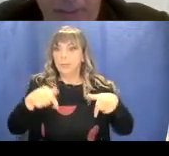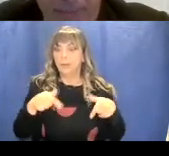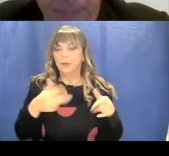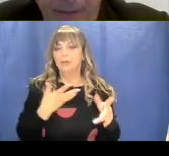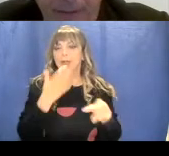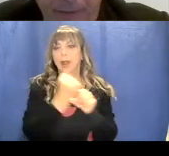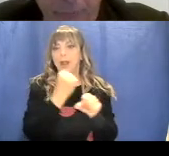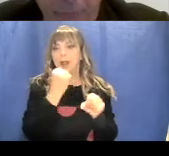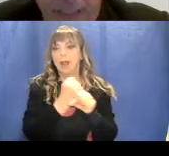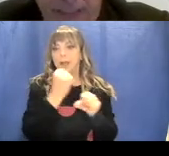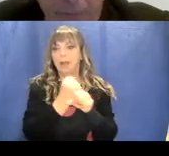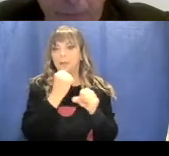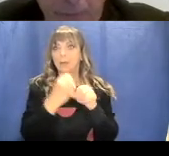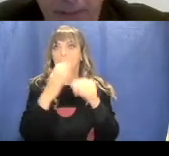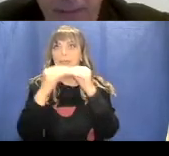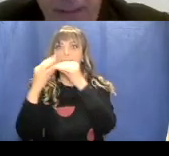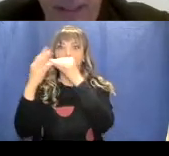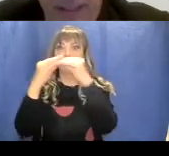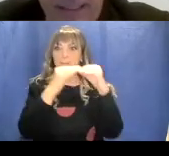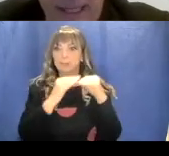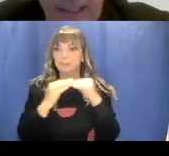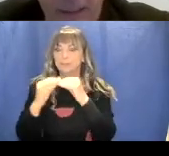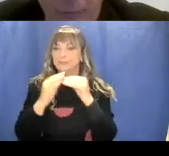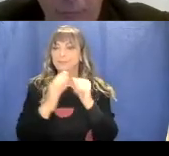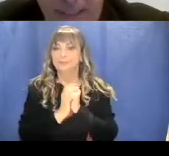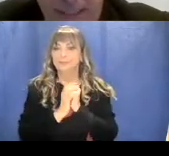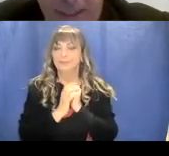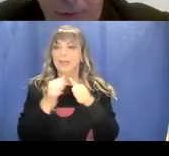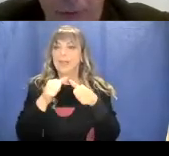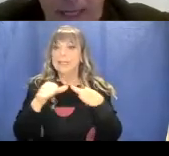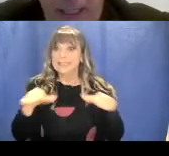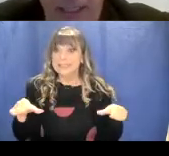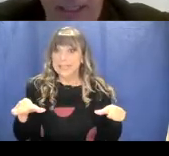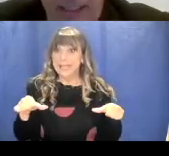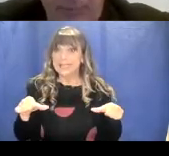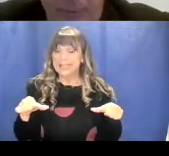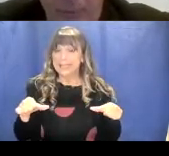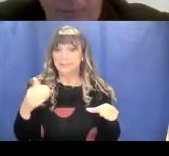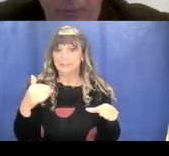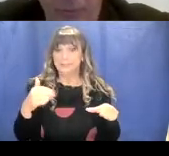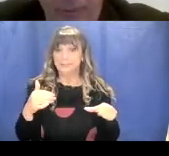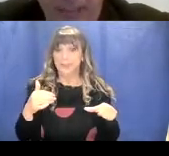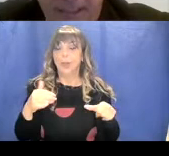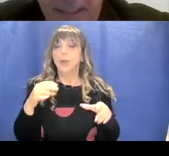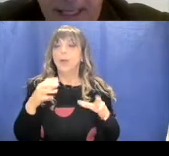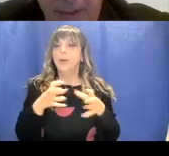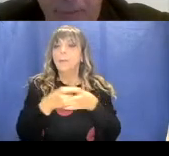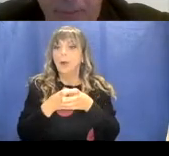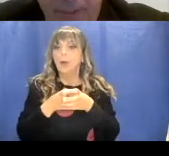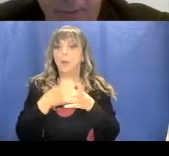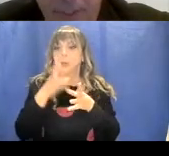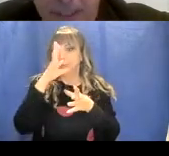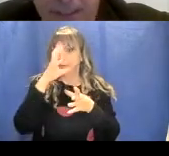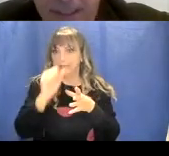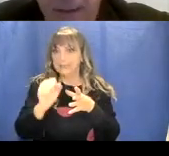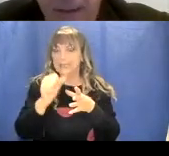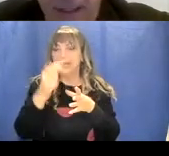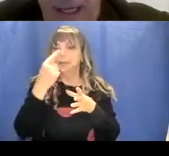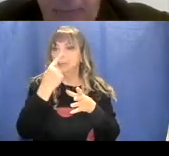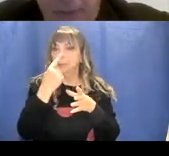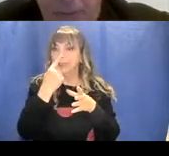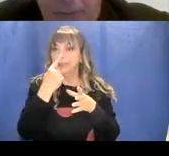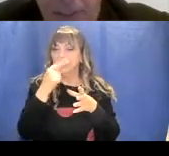di ristrutturazione la sede è l'uni ser cioè il polo universitario pistoiese